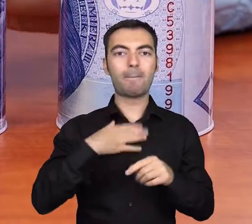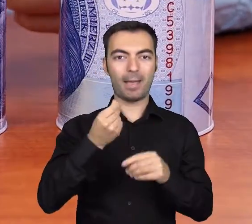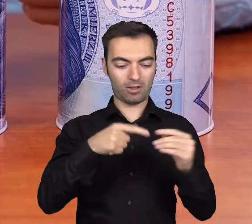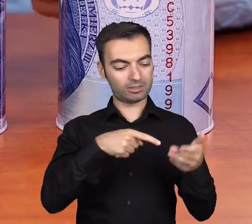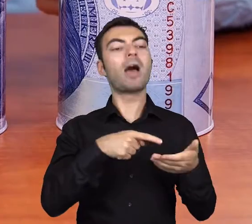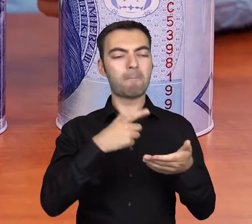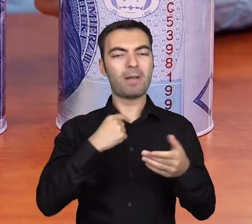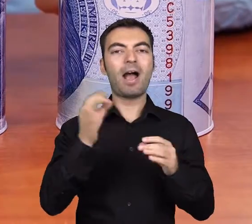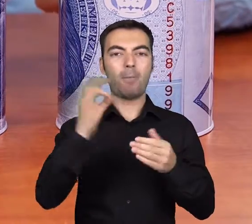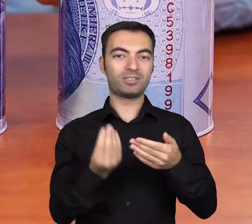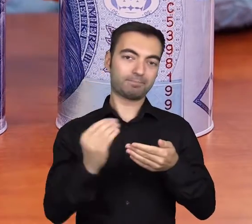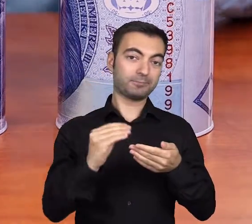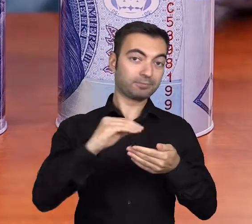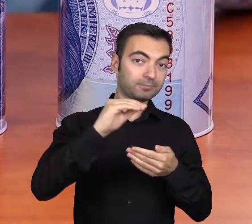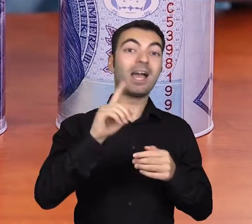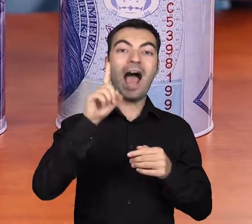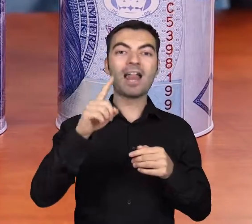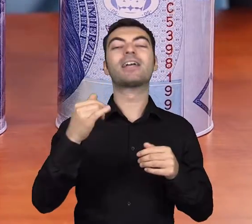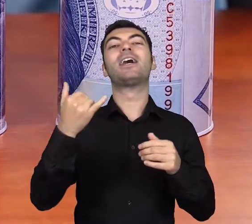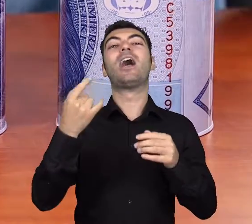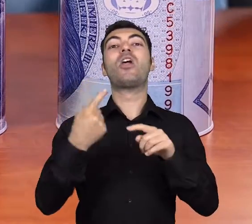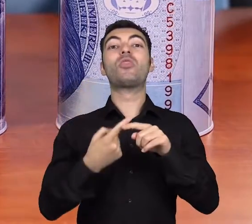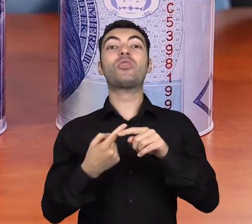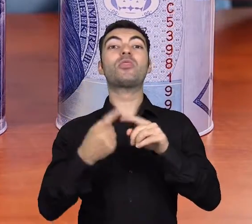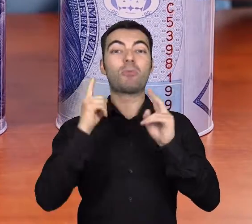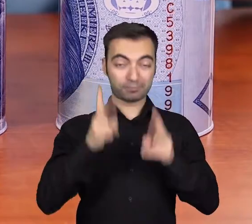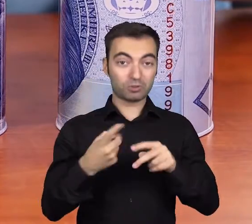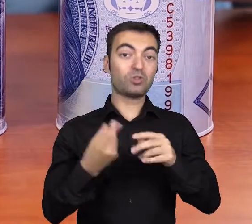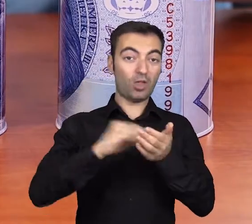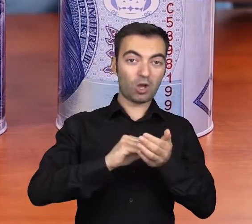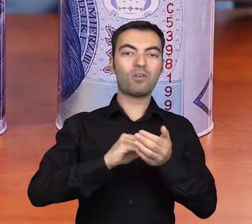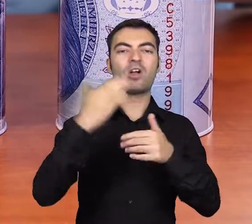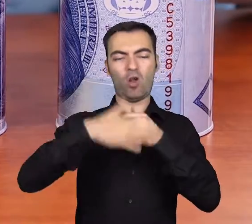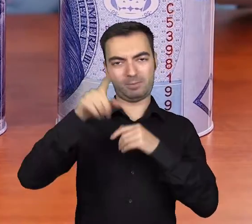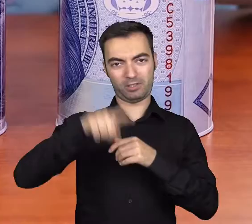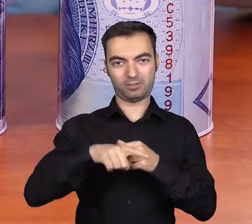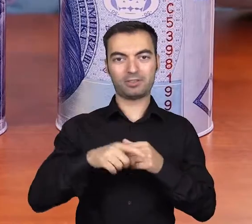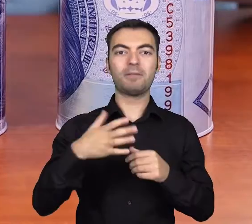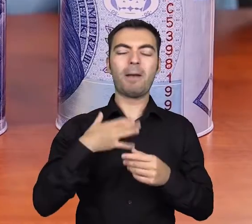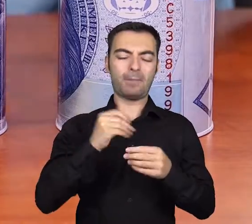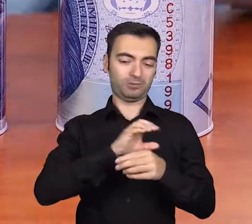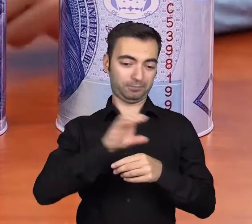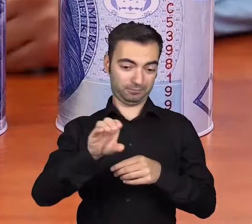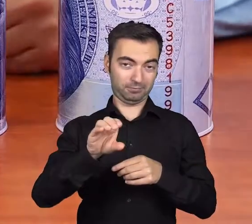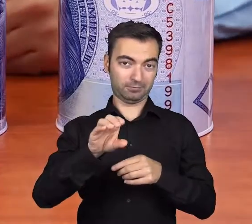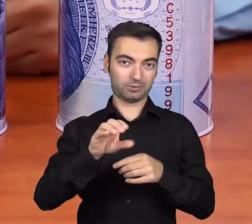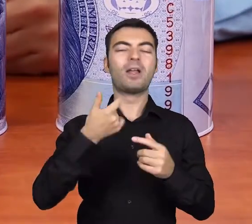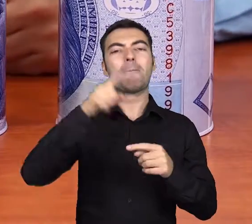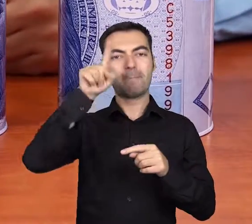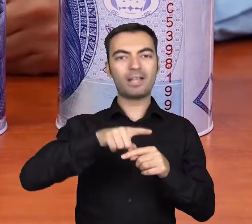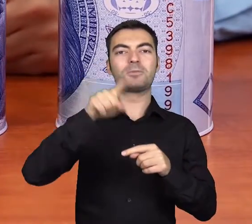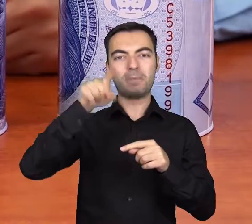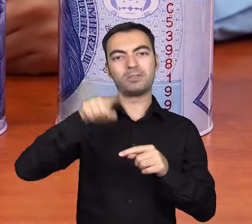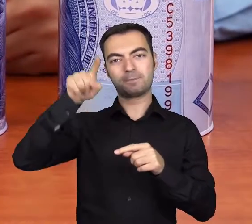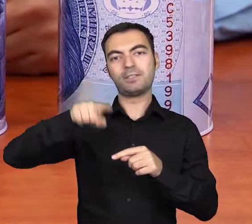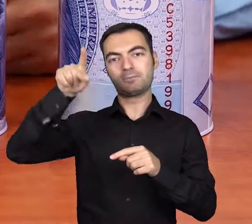jaki mamy kapitał, i codziennie nalicza odsetki, ale i tak dopisuje je wraz w miesiącu. No, deponuje jakąś kwotę, prawda? I